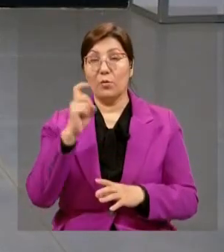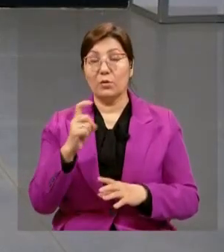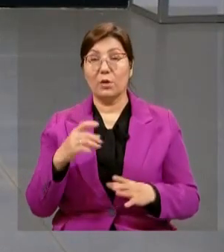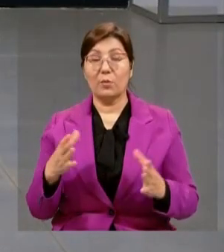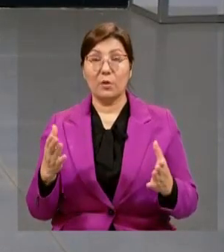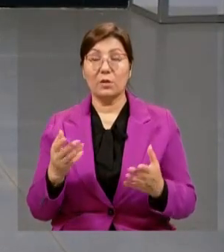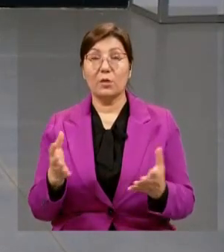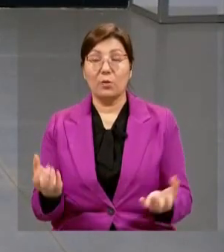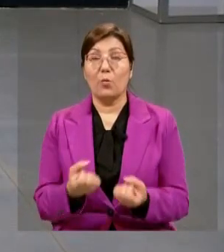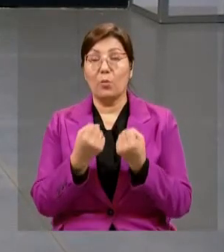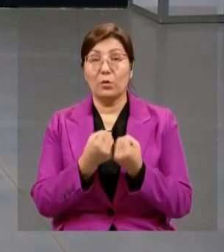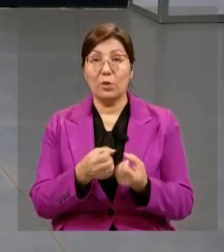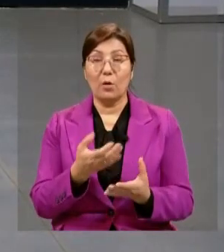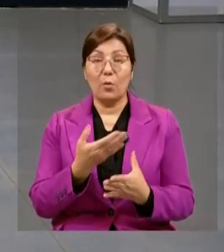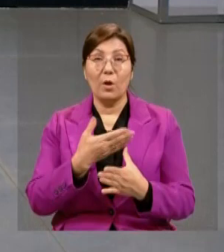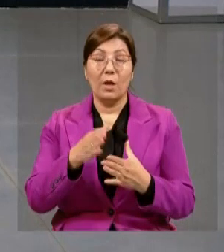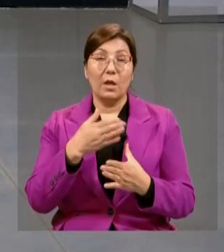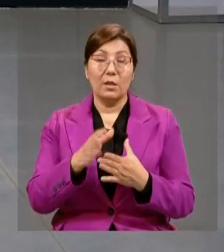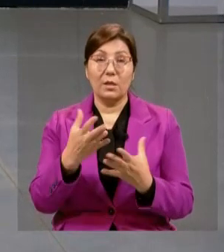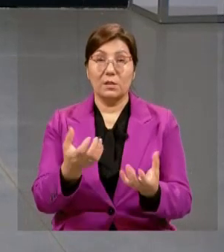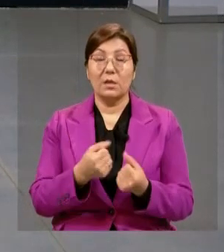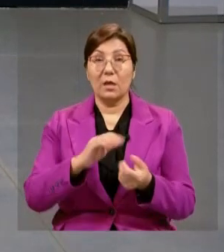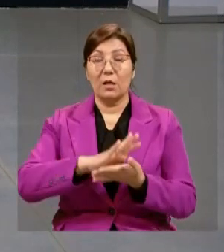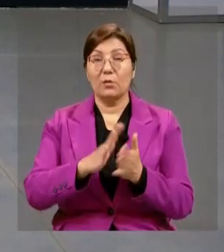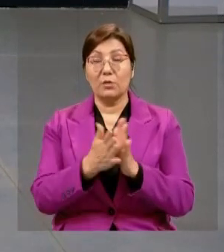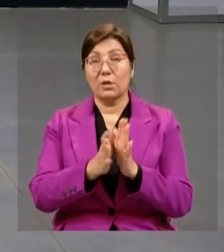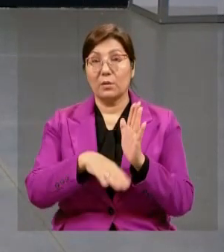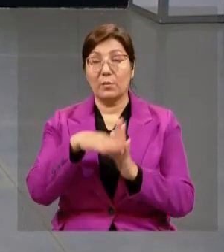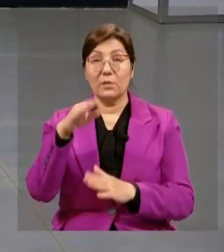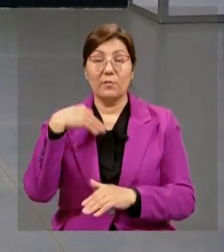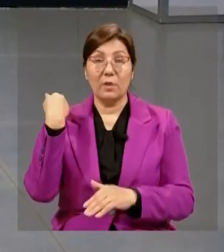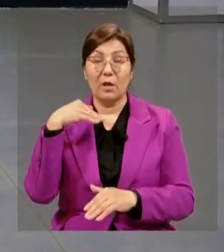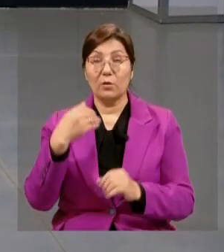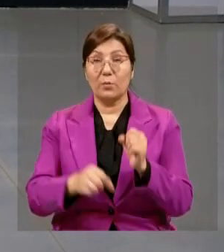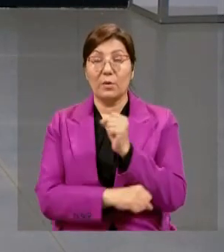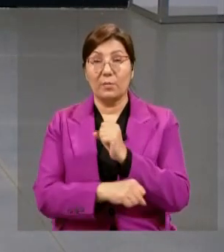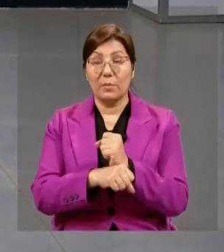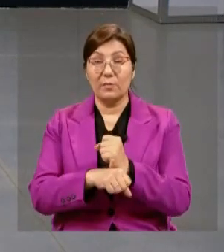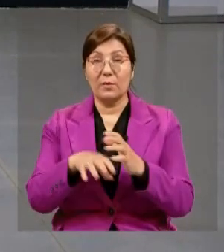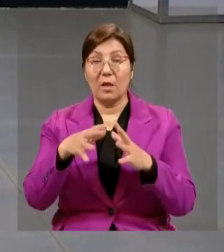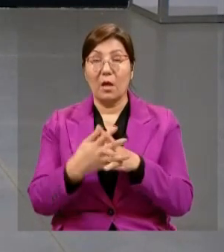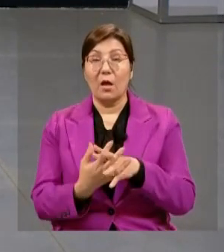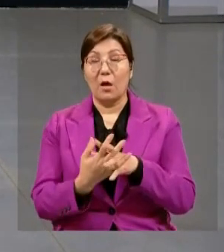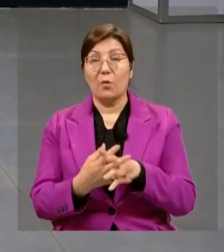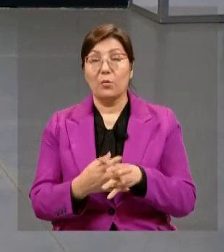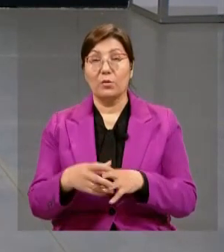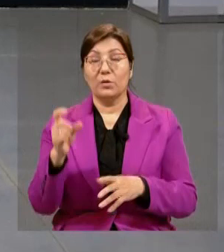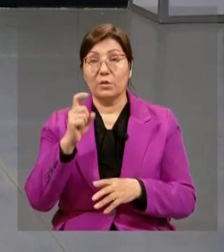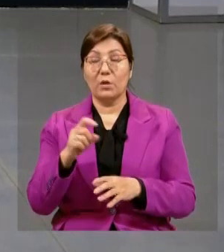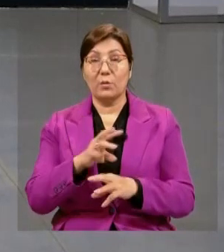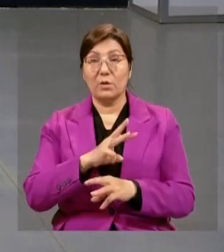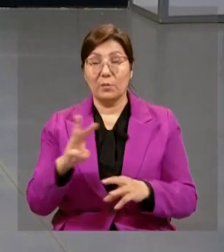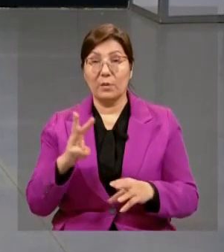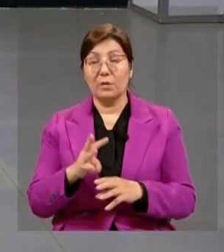ұйымдарын қолдау, жеңілдетілген несие алу шарттарын жақсарту. Ақтөбелік дейхандар, ауыл шаруашылығы вице-министрі Ермек